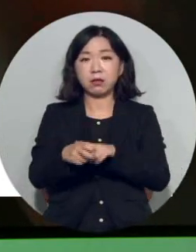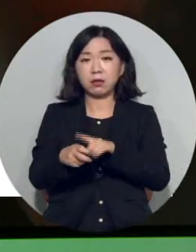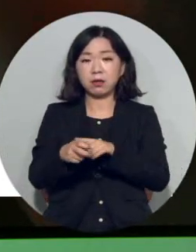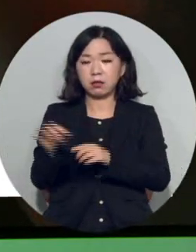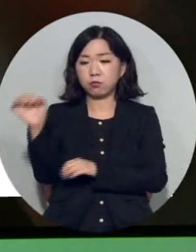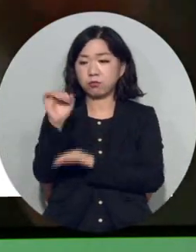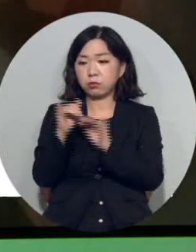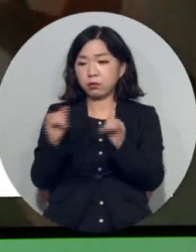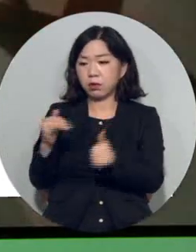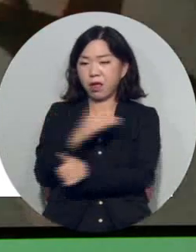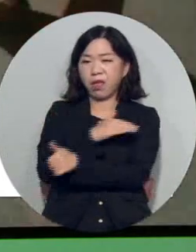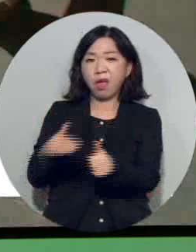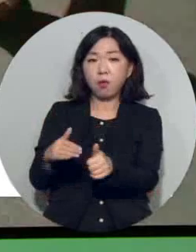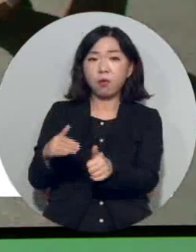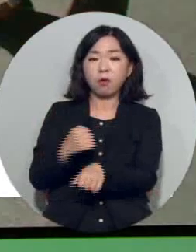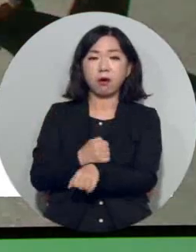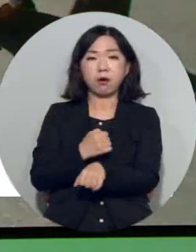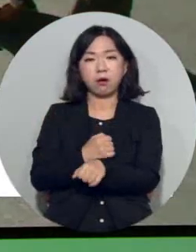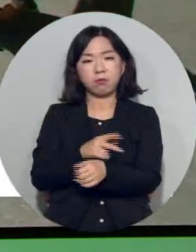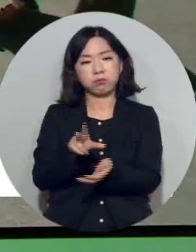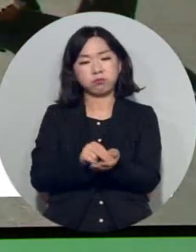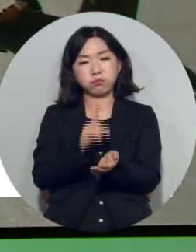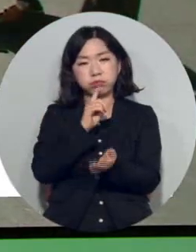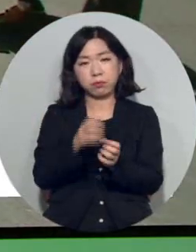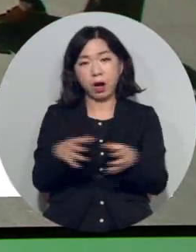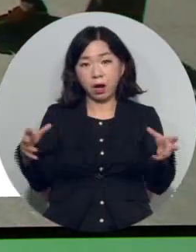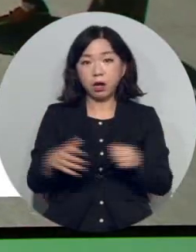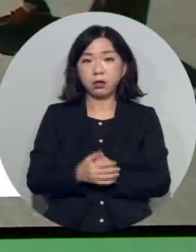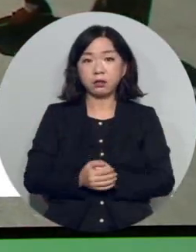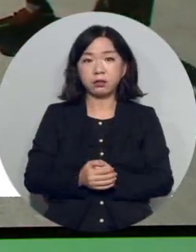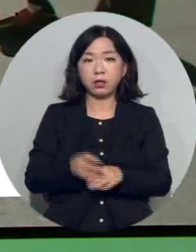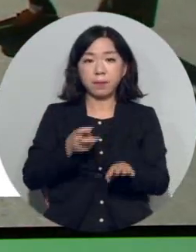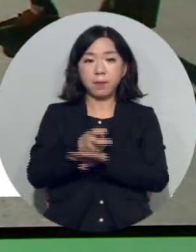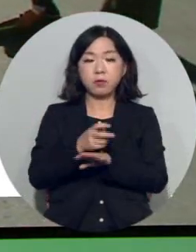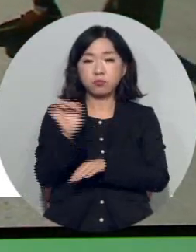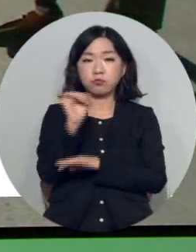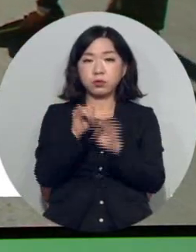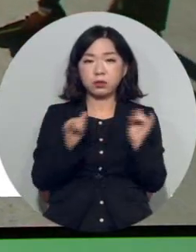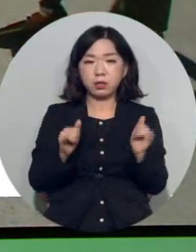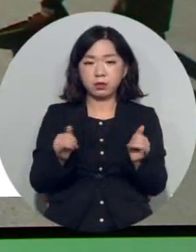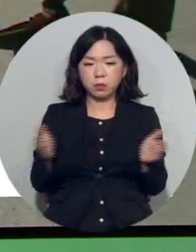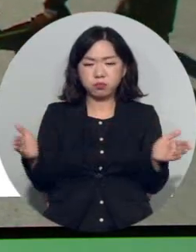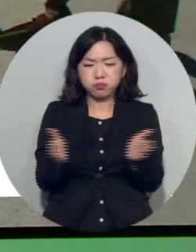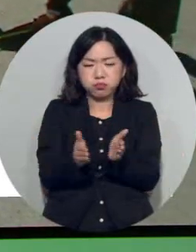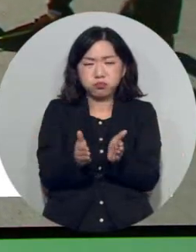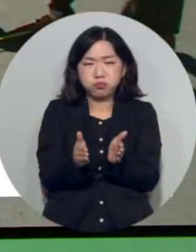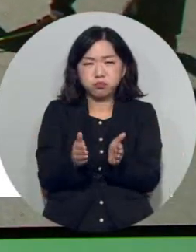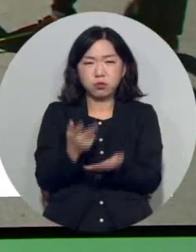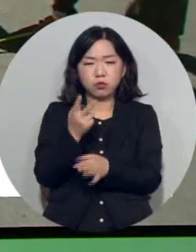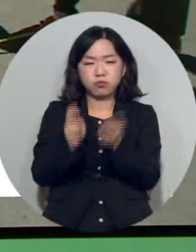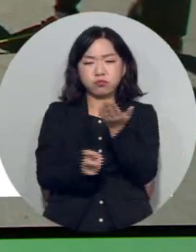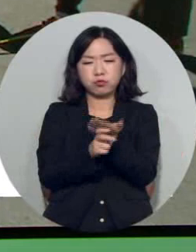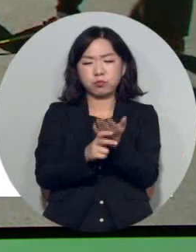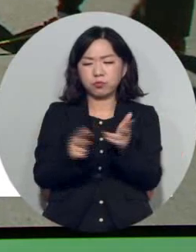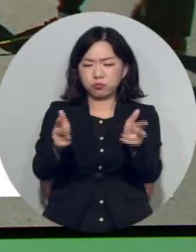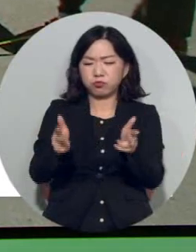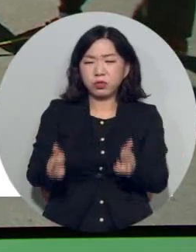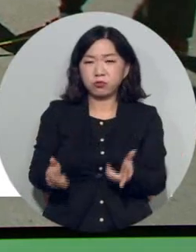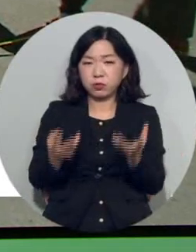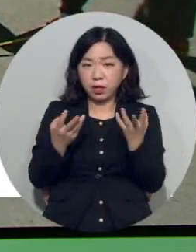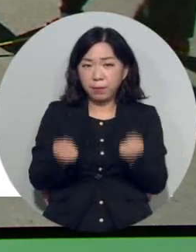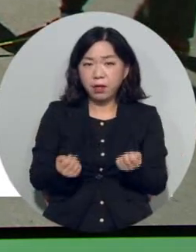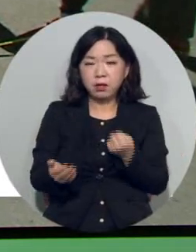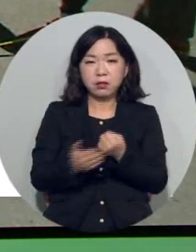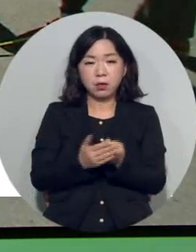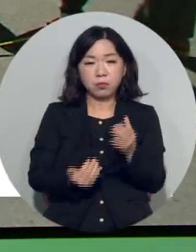해고를 당하면서 논란이 일고 있는데요. 버스기사들은 도로가 비좁고 불법 주정차도 많은 상황에서 사고